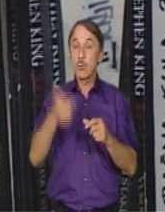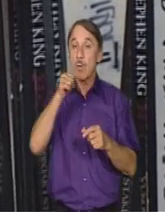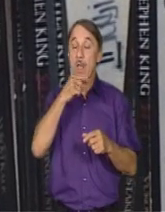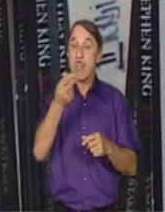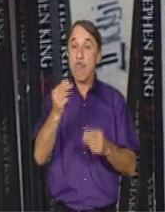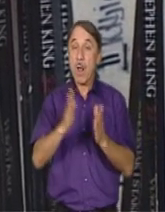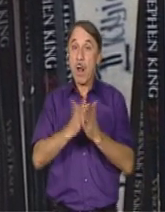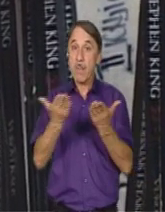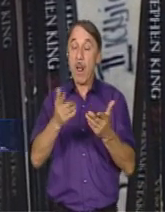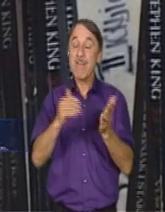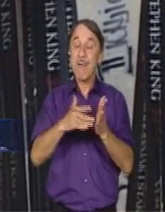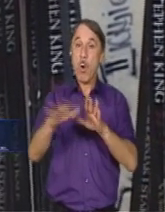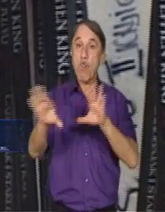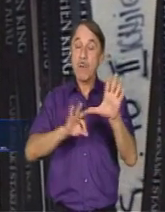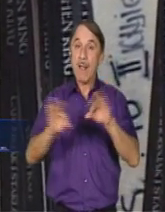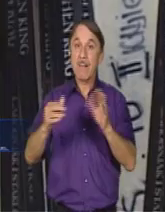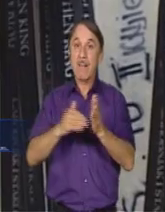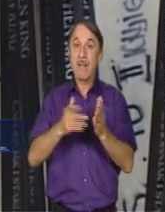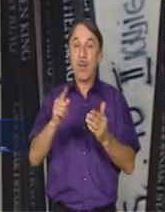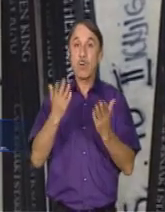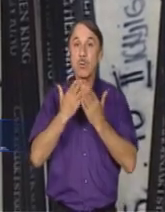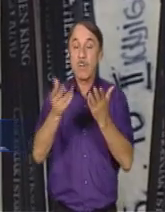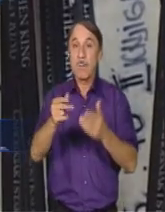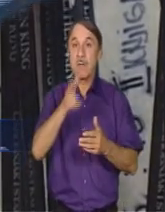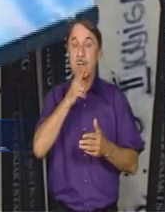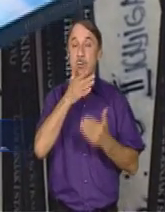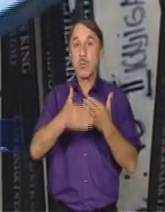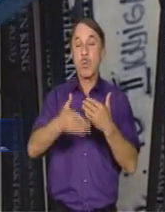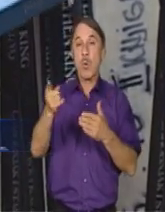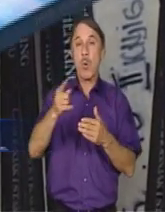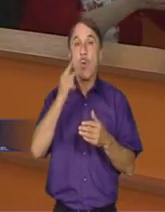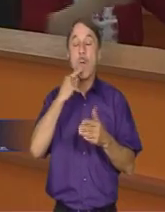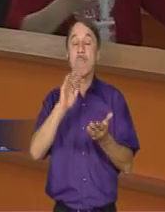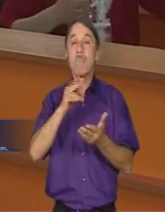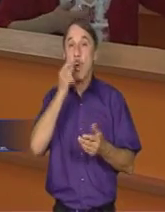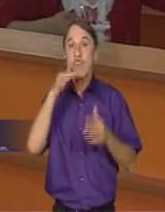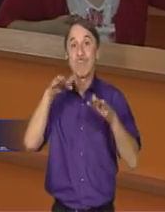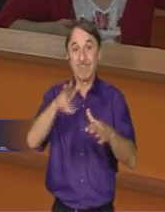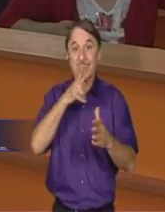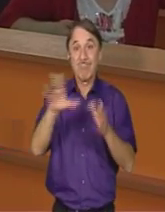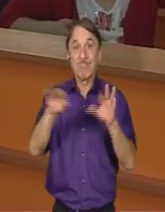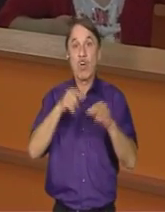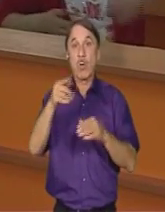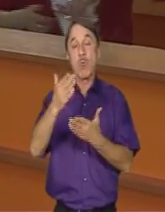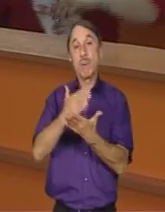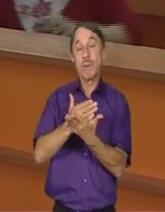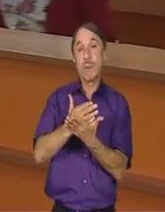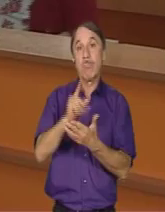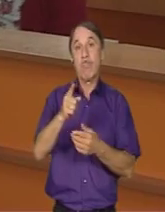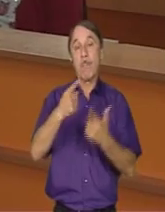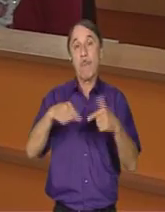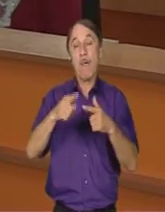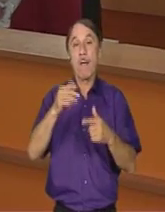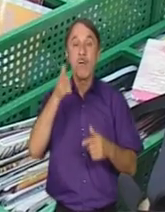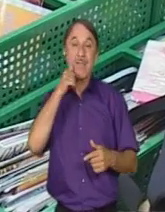Šta je dobra knjiga i kako je odabrati? Šta se čita i koje naslove traži savremena čitalačka publika? Ovo su pitanja koje obično postavljamo